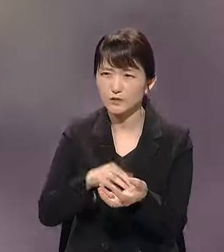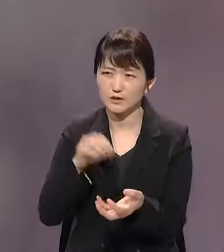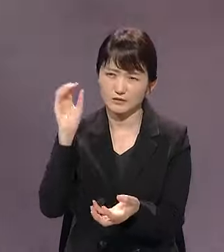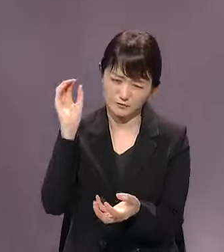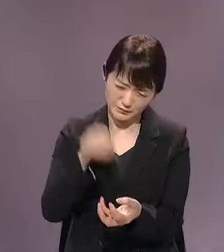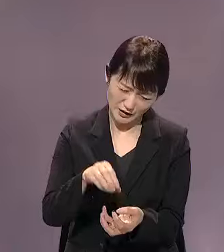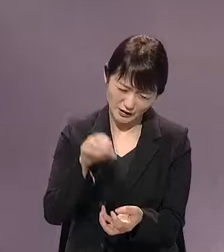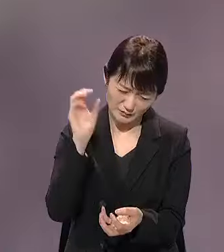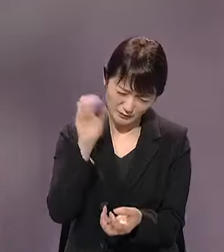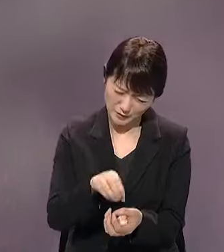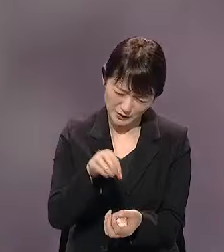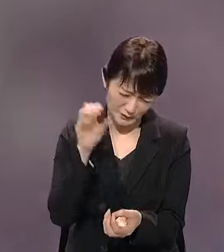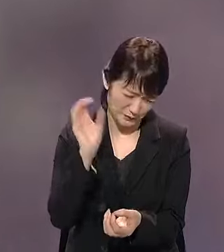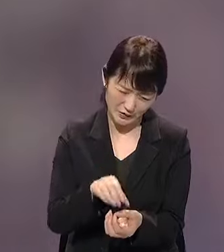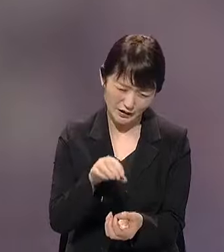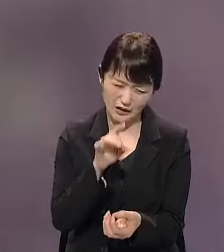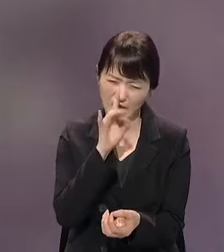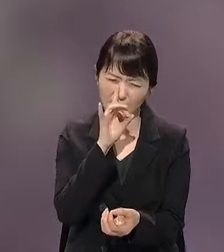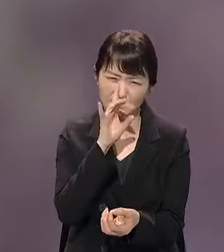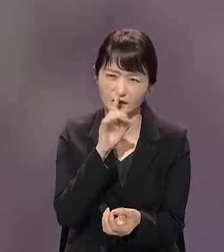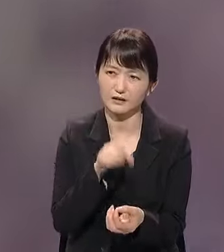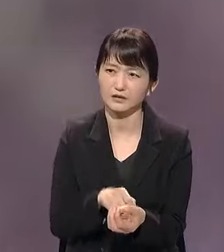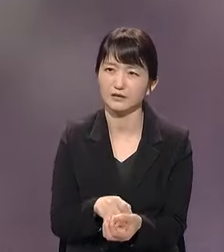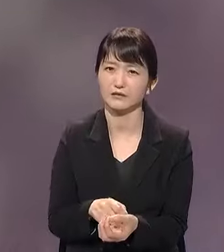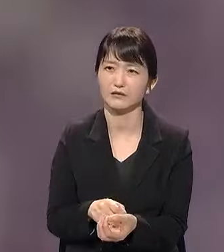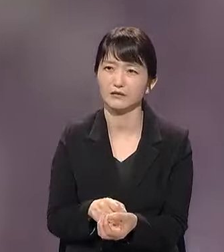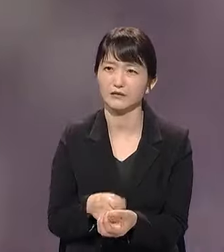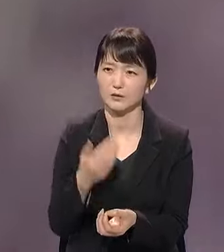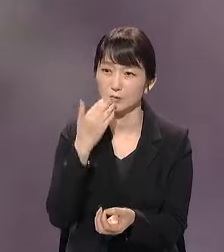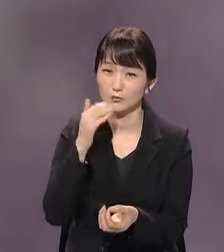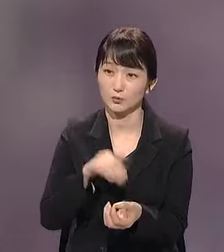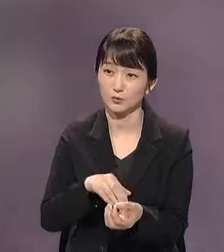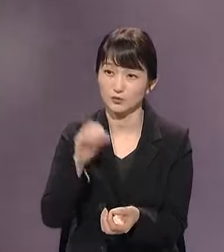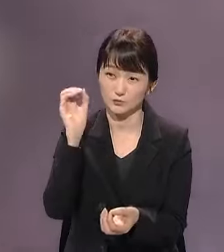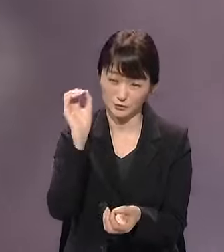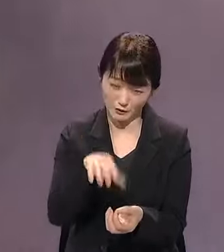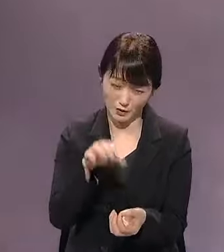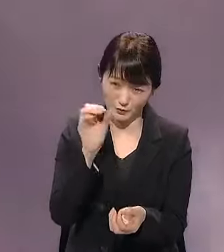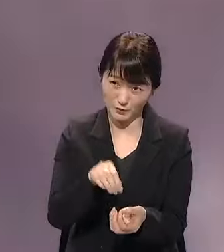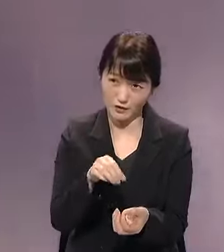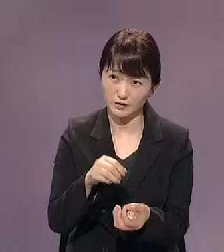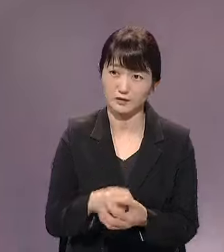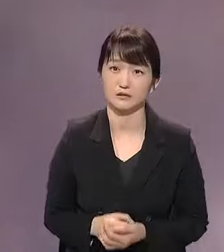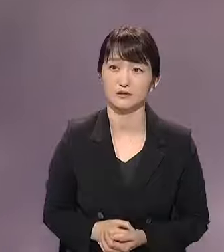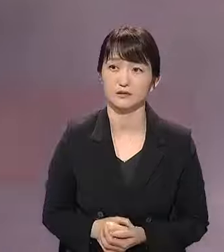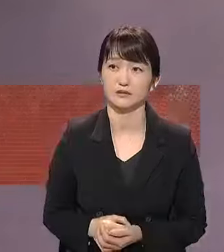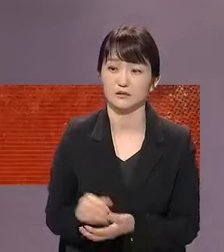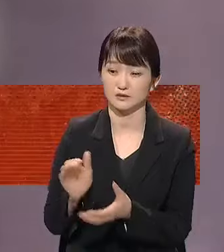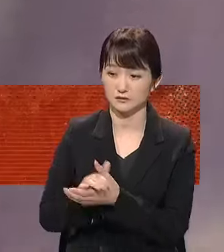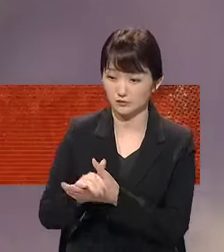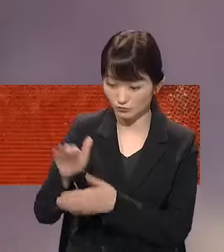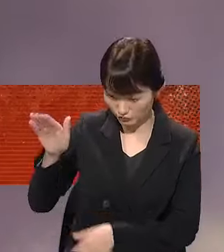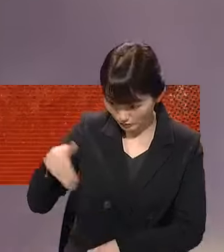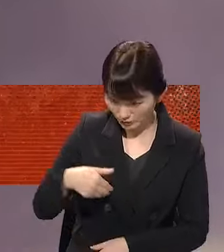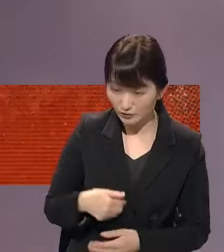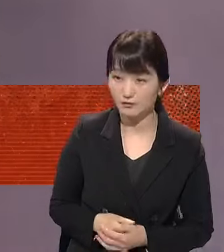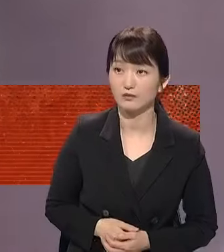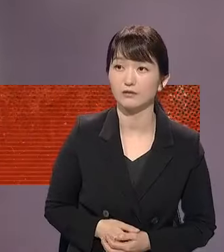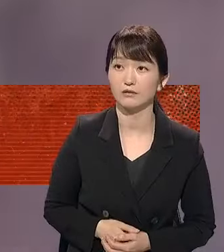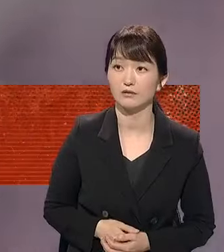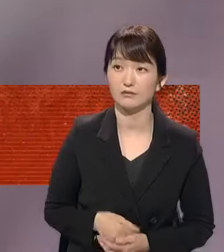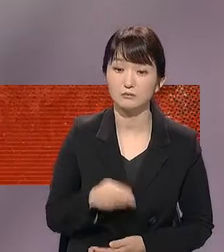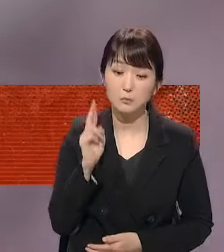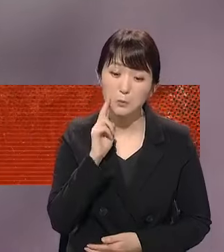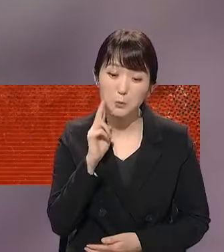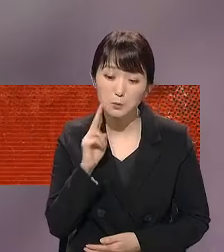내려쳐보지만 이게 쉽게 깨지질 않습니다. 도구를 씁니다. 네, 결국 조금 더 몸집이 큰 친구까지 불러왔습니다. 자, 이